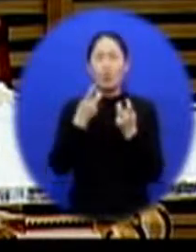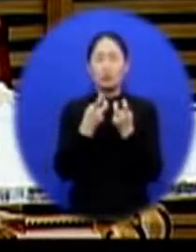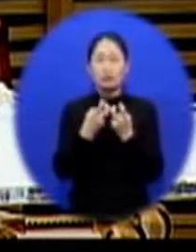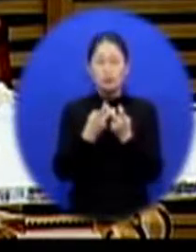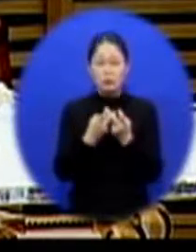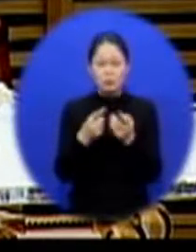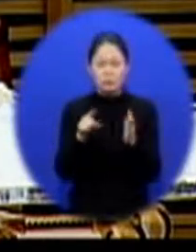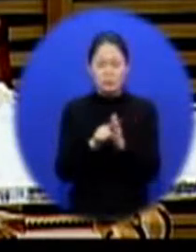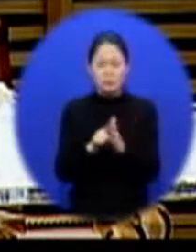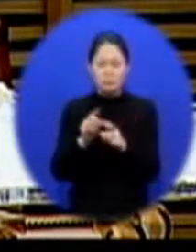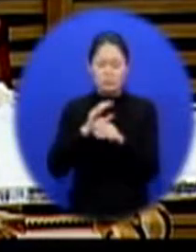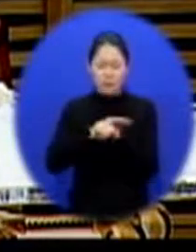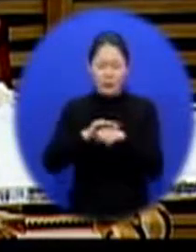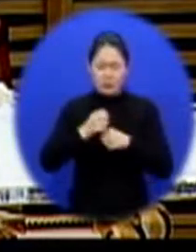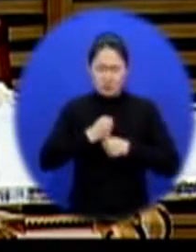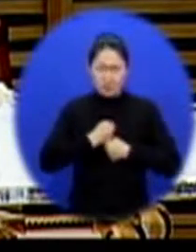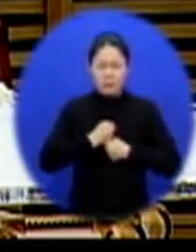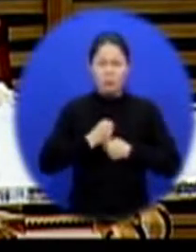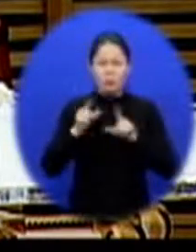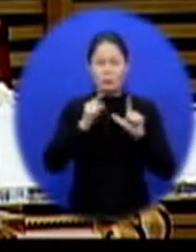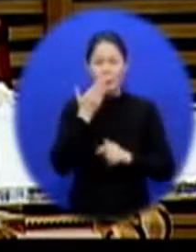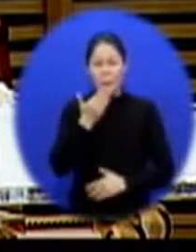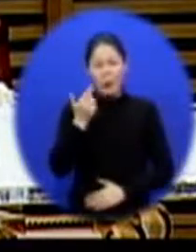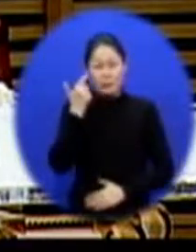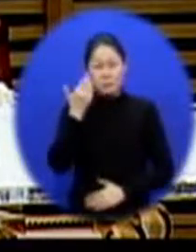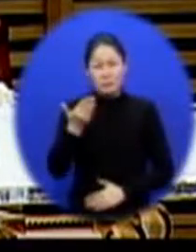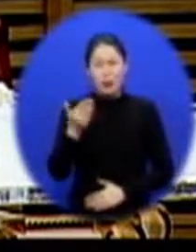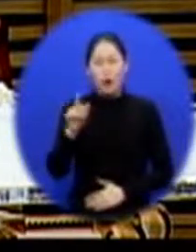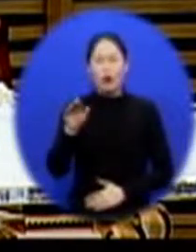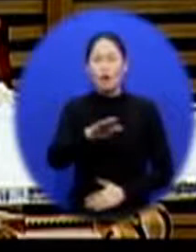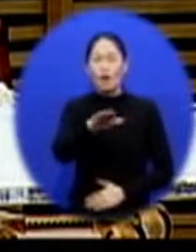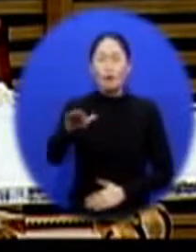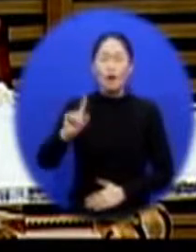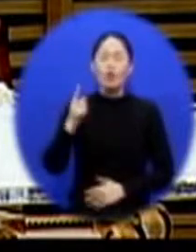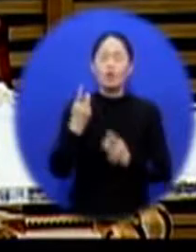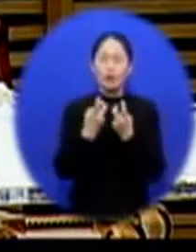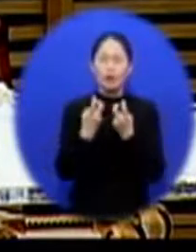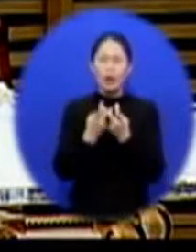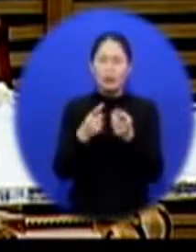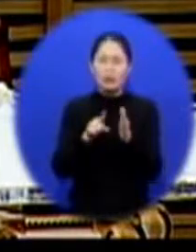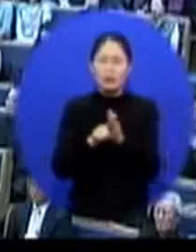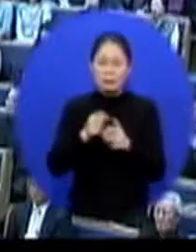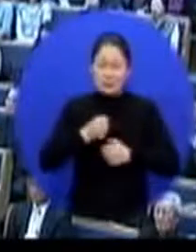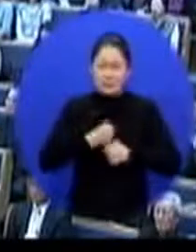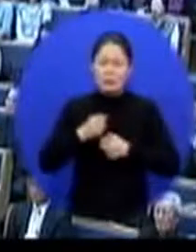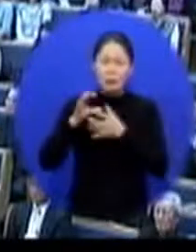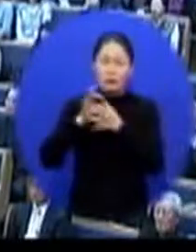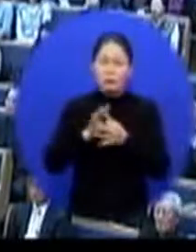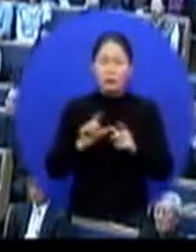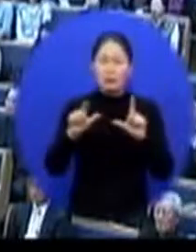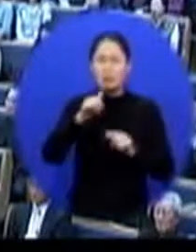지키고 살아갈 수 있습니까 여러분은 어떻게 믿음을 지키고 살아가고 계시나요